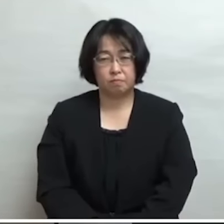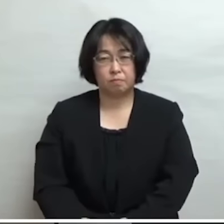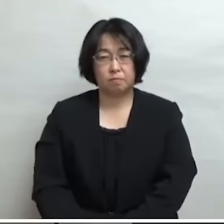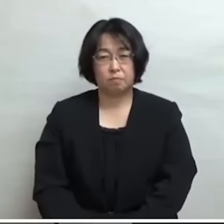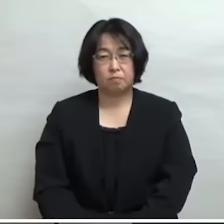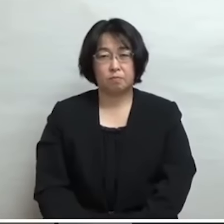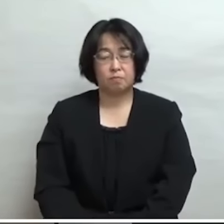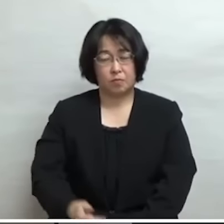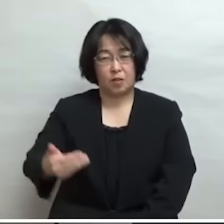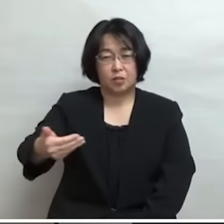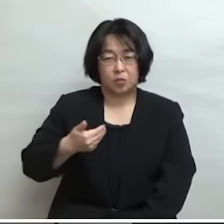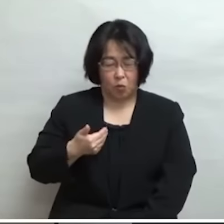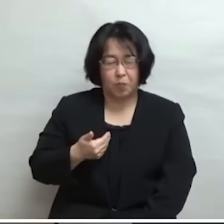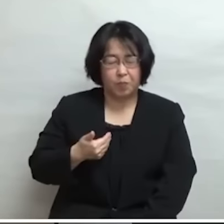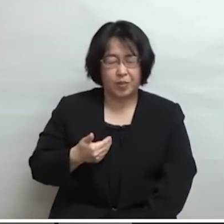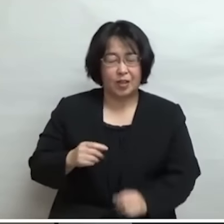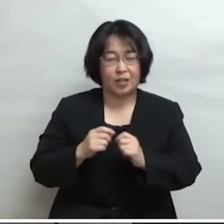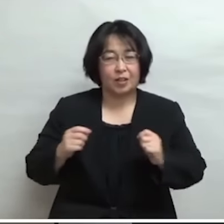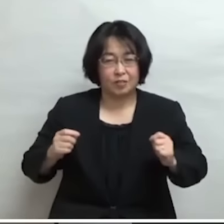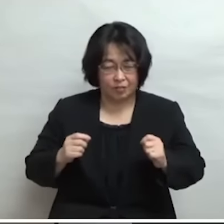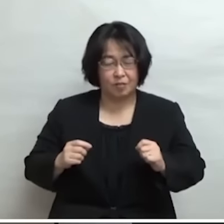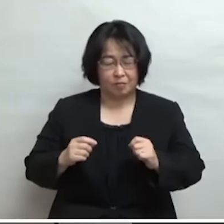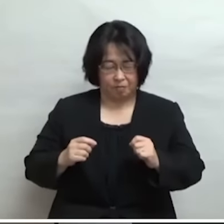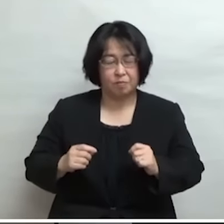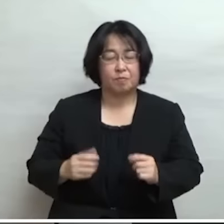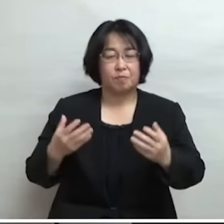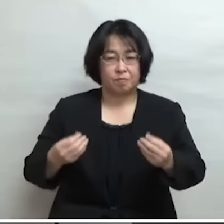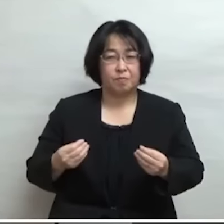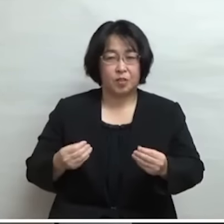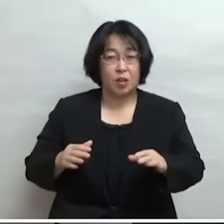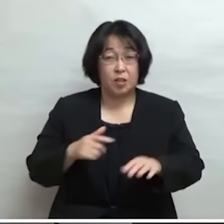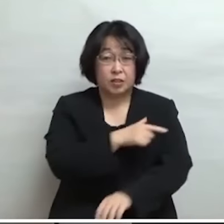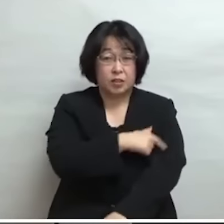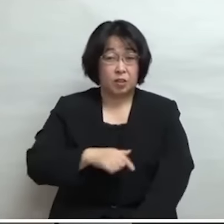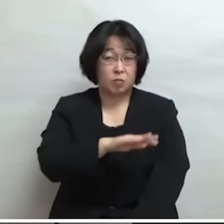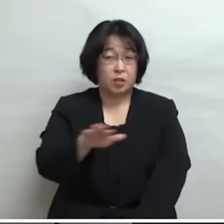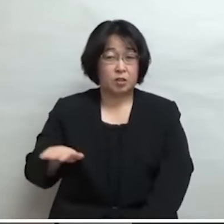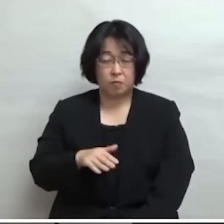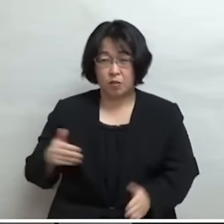少し議論が白熱して長くなってしまいました。記者の皆さんには、今日